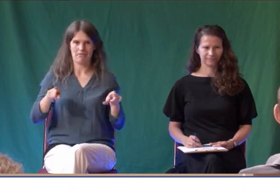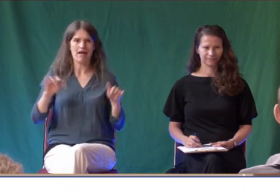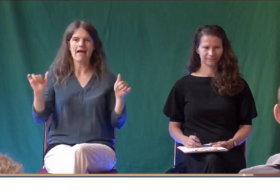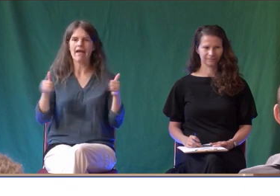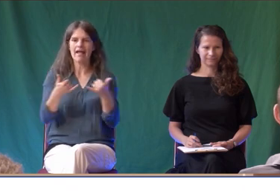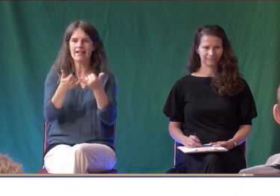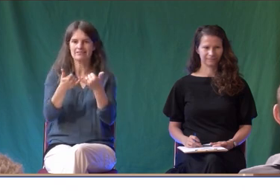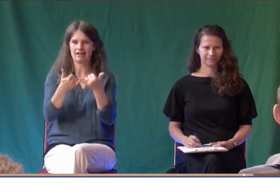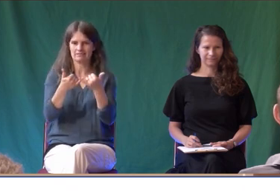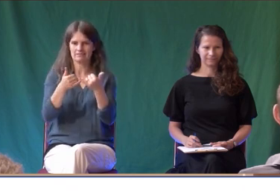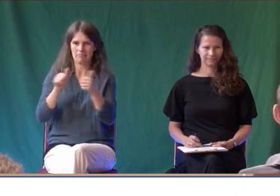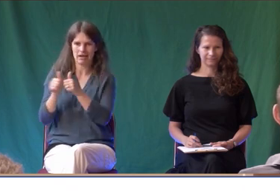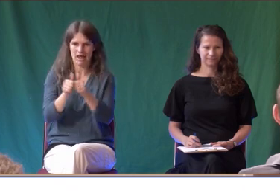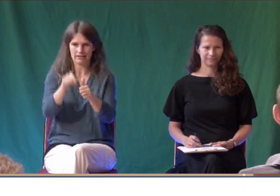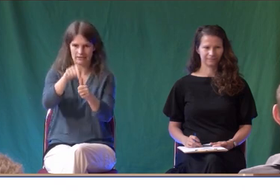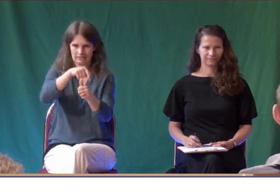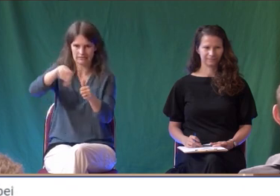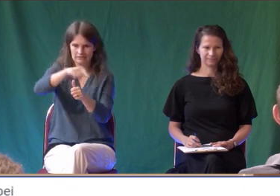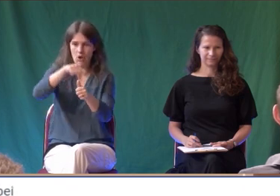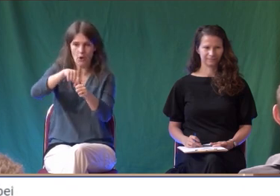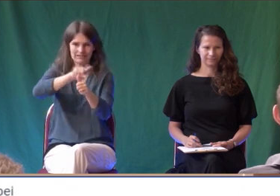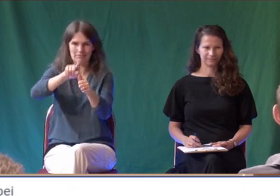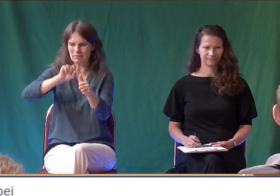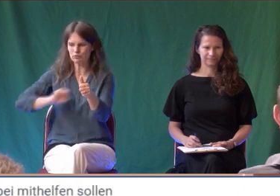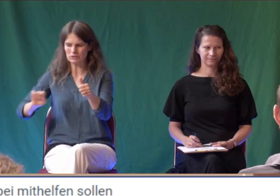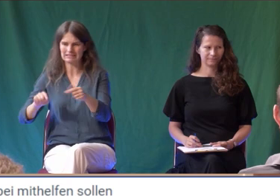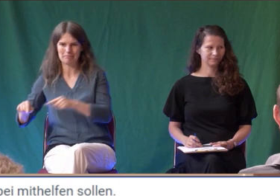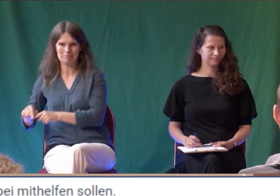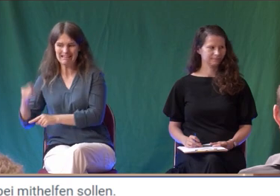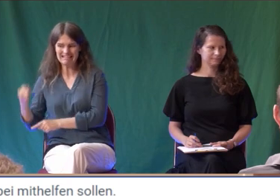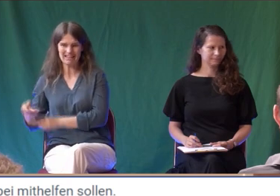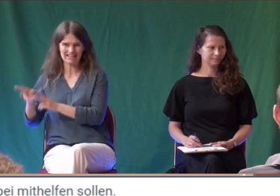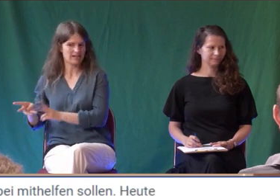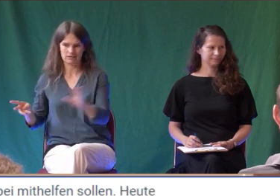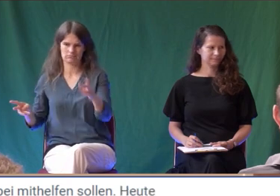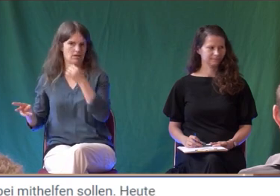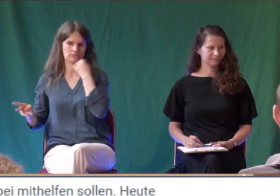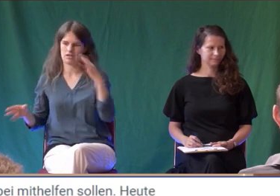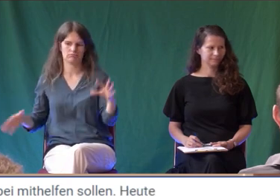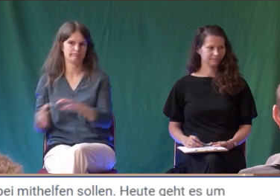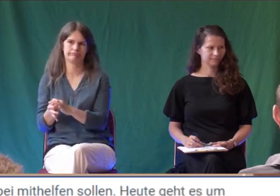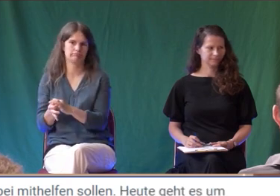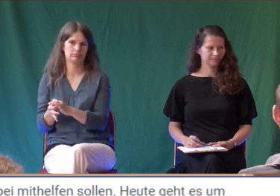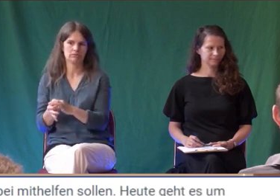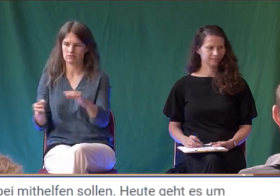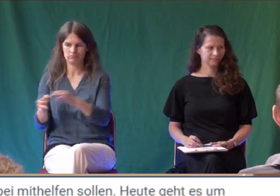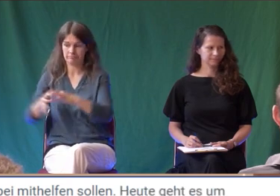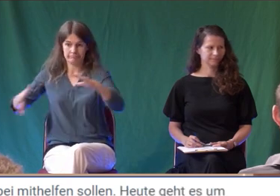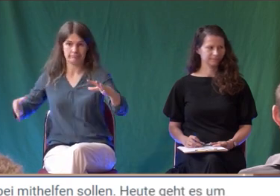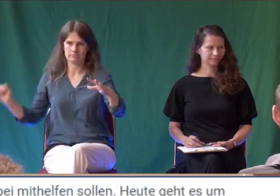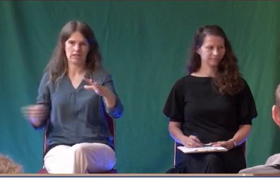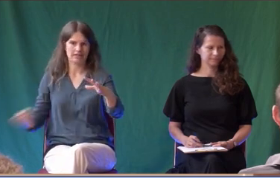die Eltern trotzdem haben die Rechte der Kinder unheimlich viel mit dem heutigen Fachtag zu tun von daher